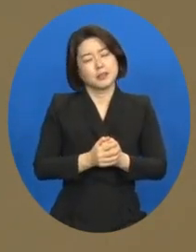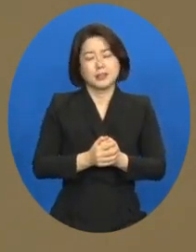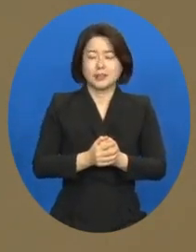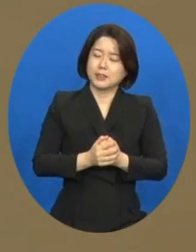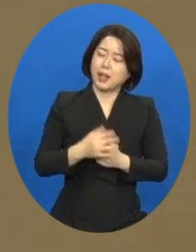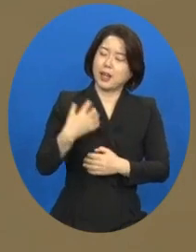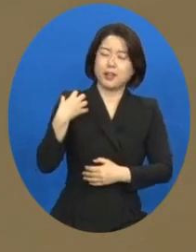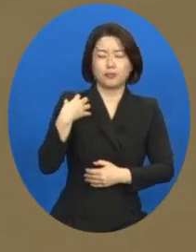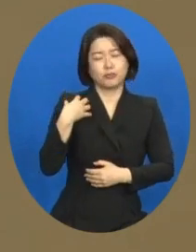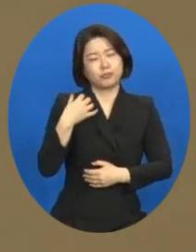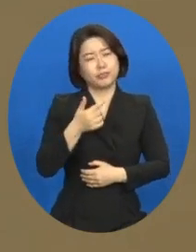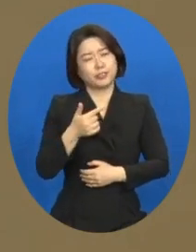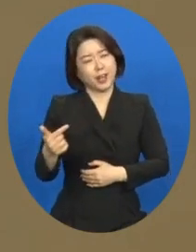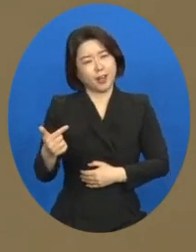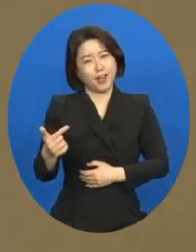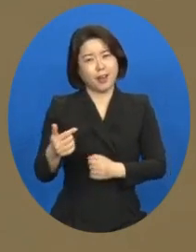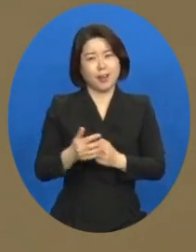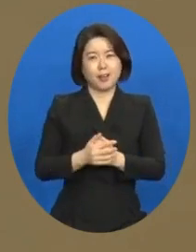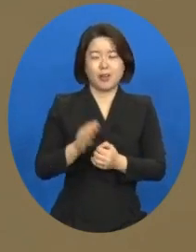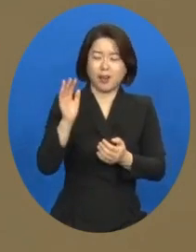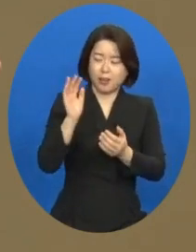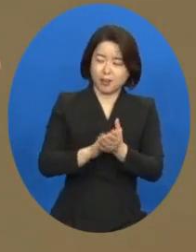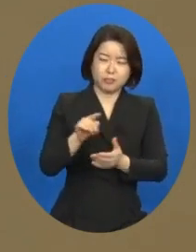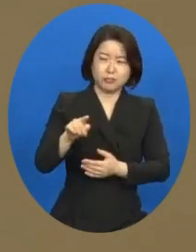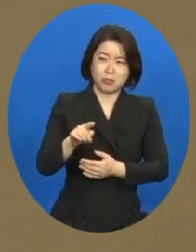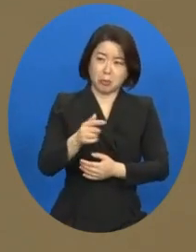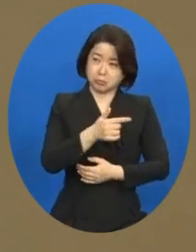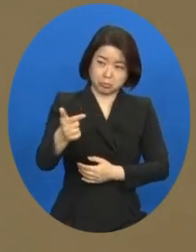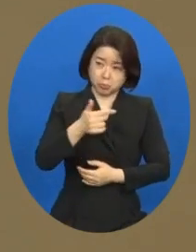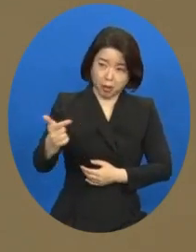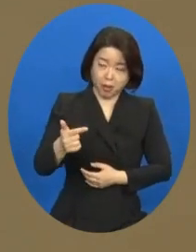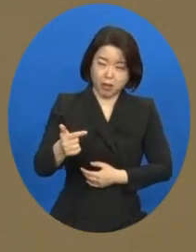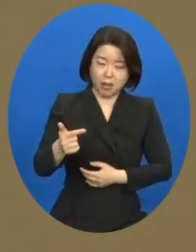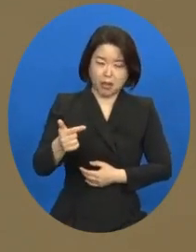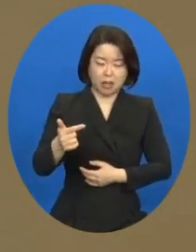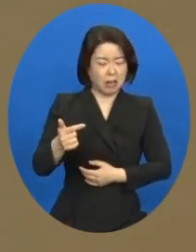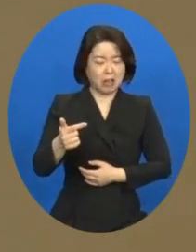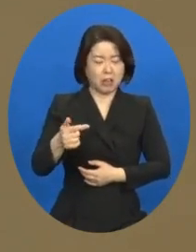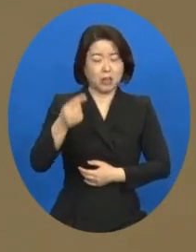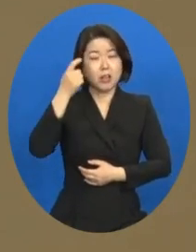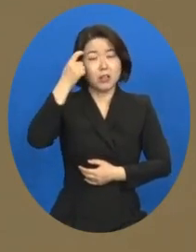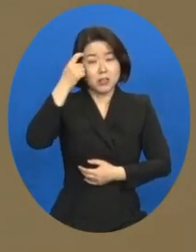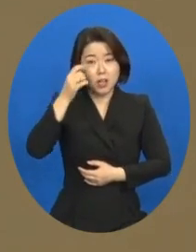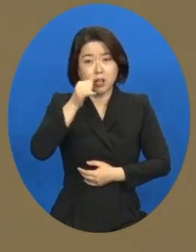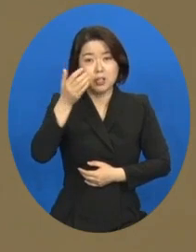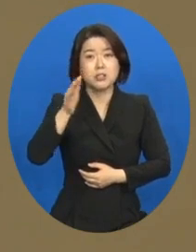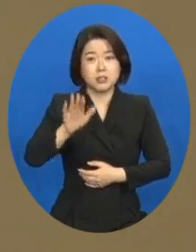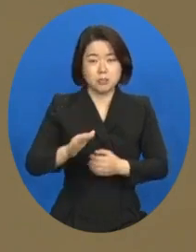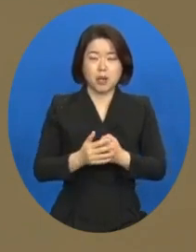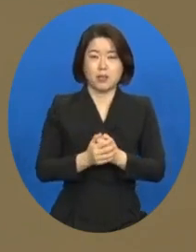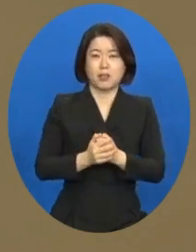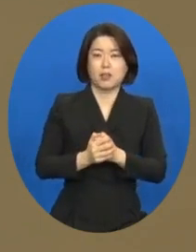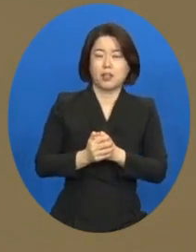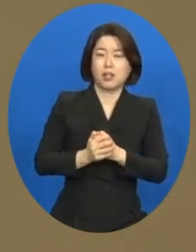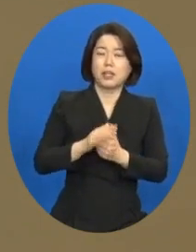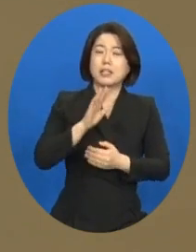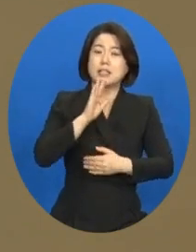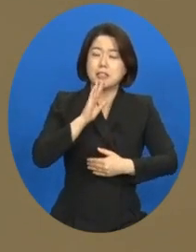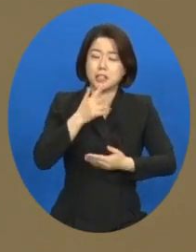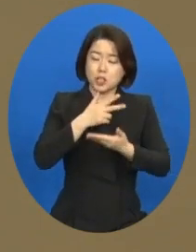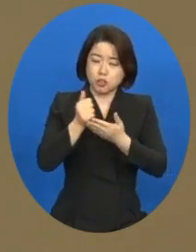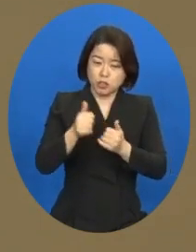더 부담스럽다. 아유, 그게 뭐 대단한 것인가 이렇게 여기지만 실제로 주님과 동행하는